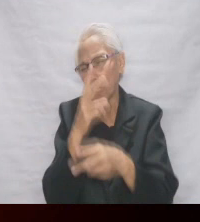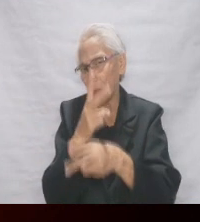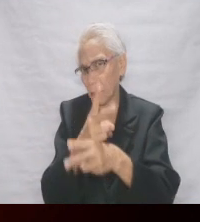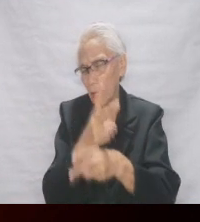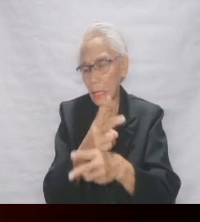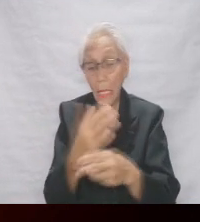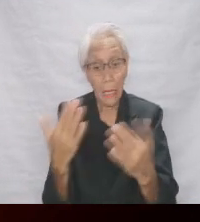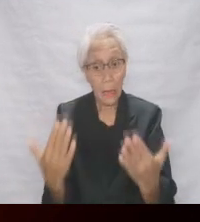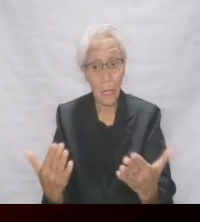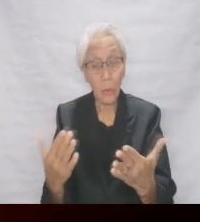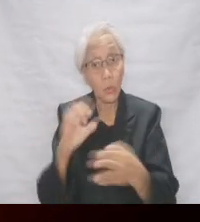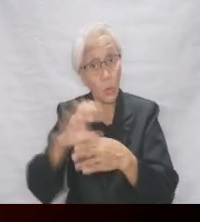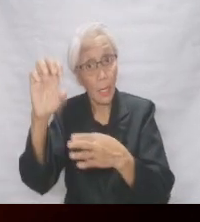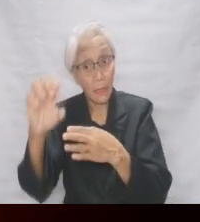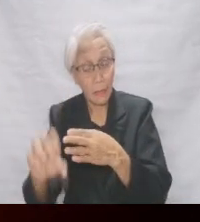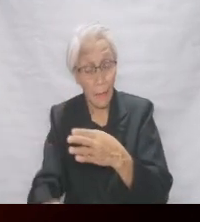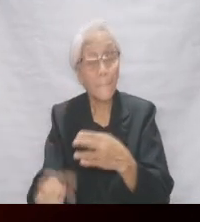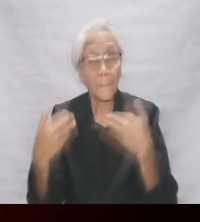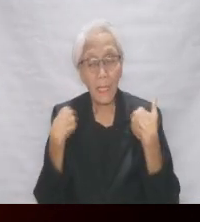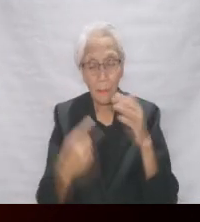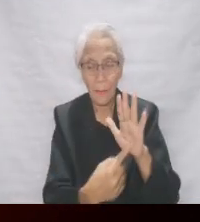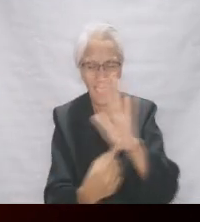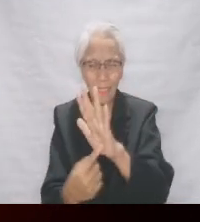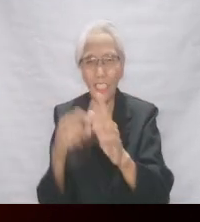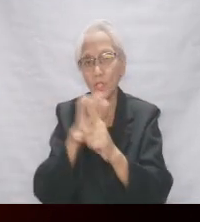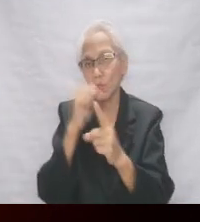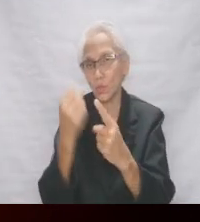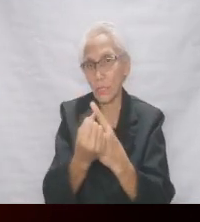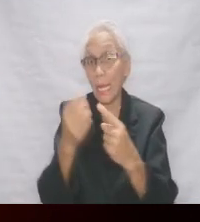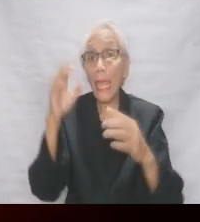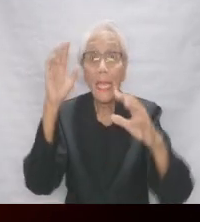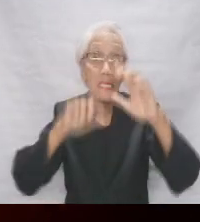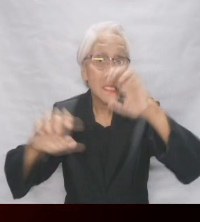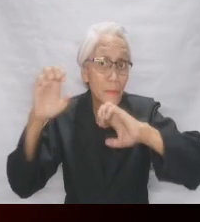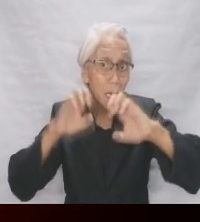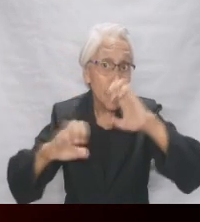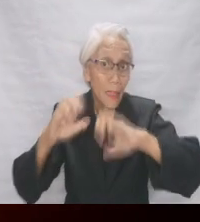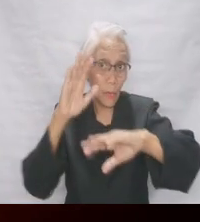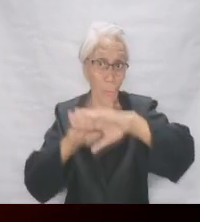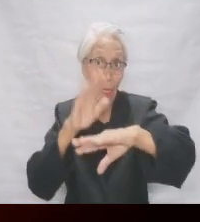Sa pagtatapos, ipakikita ko lang sa inyo ang isang social experiment na